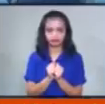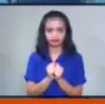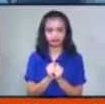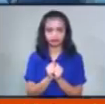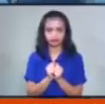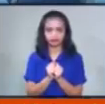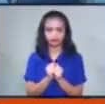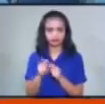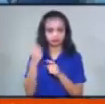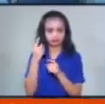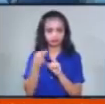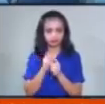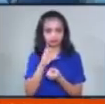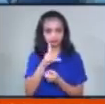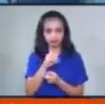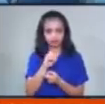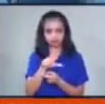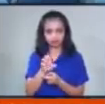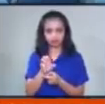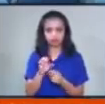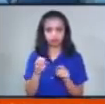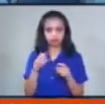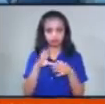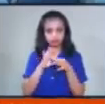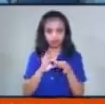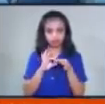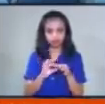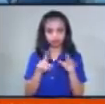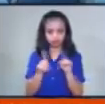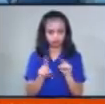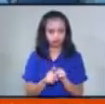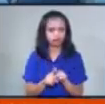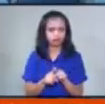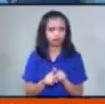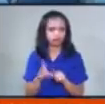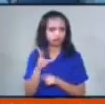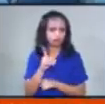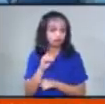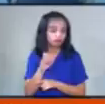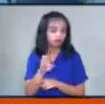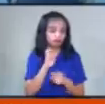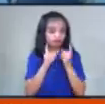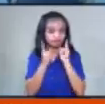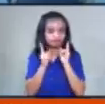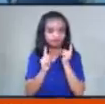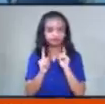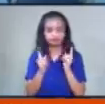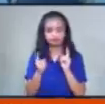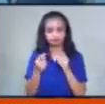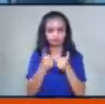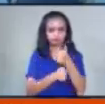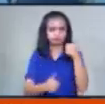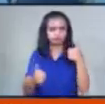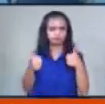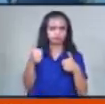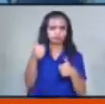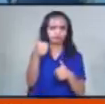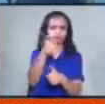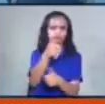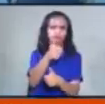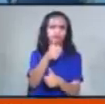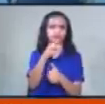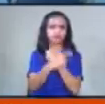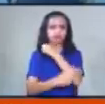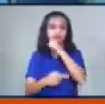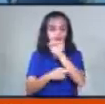eh, yung mga taga-dole, magkikipag-cooperate. Plus, narinig mo naman yung taga-dole kausap natin. Yes, sir. Kataas-taasan yun sa Region